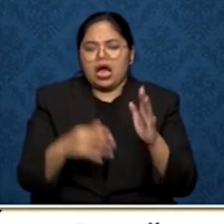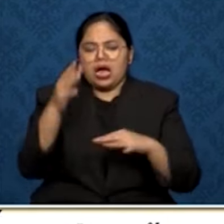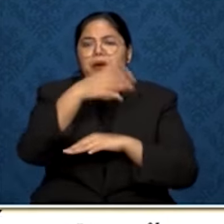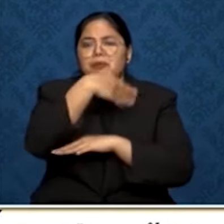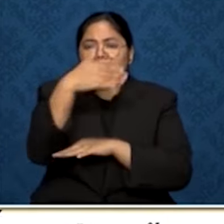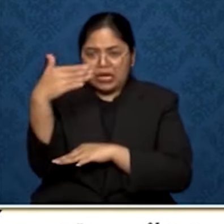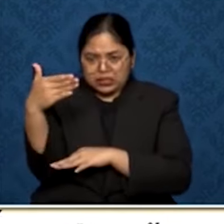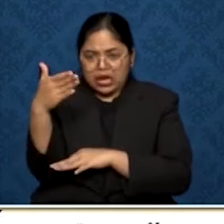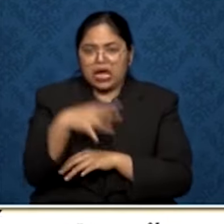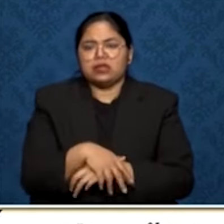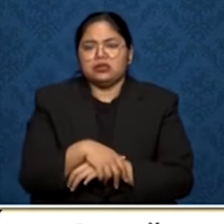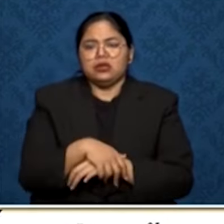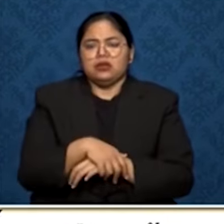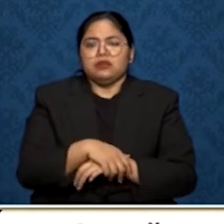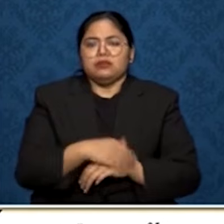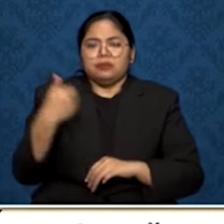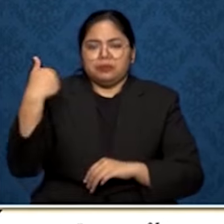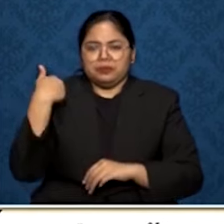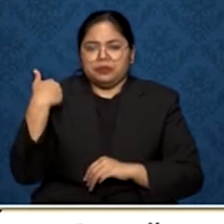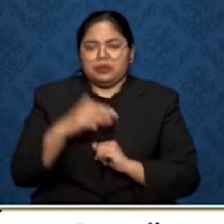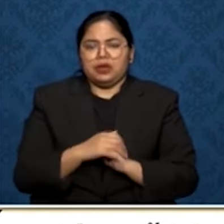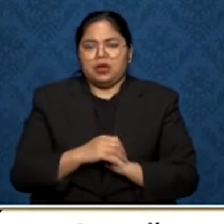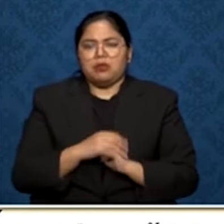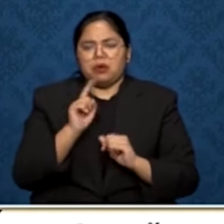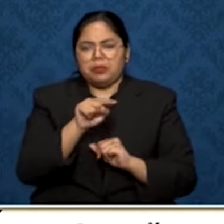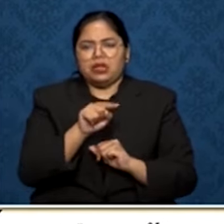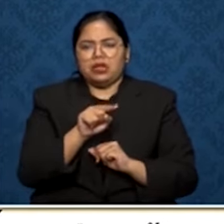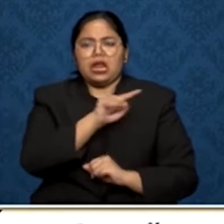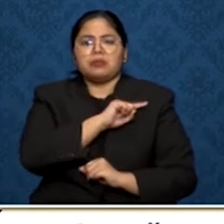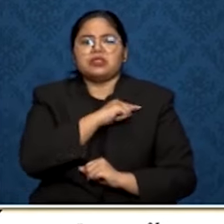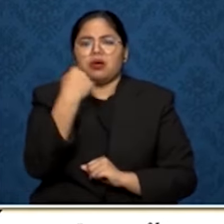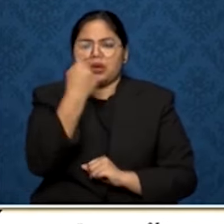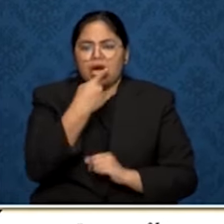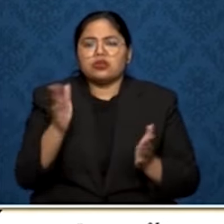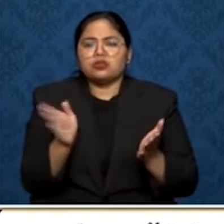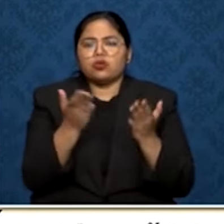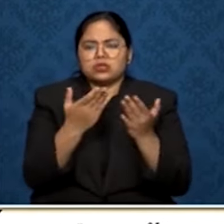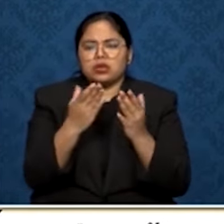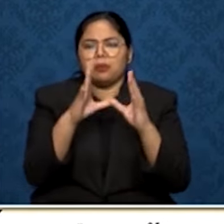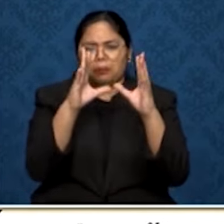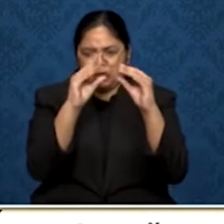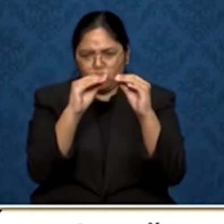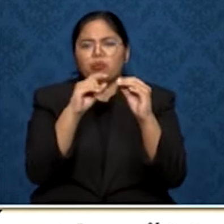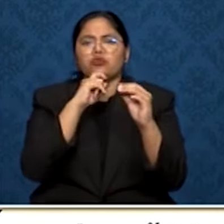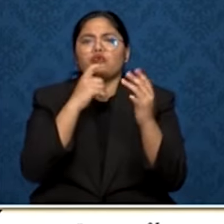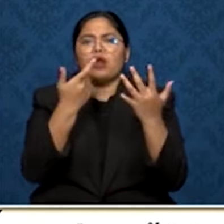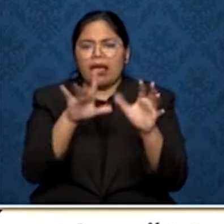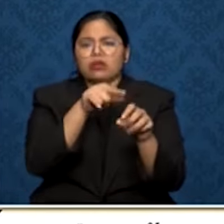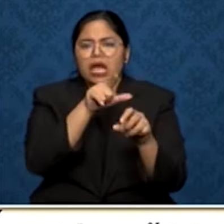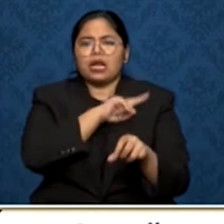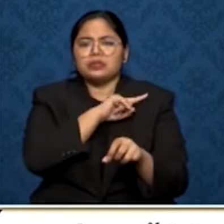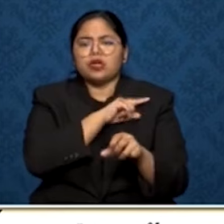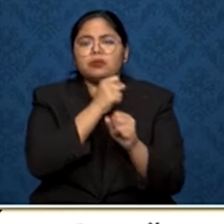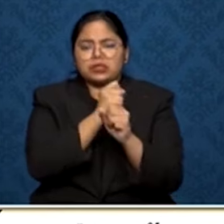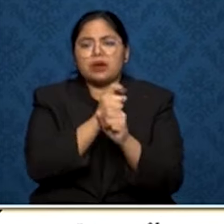pitch and supportซึ่งวานทTylerปรลงอส่เสริมการทำแล้วซึ่วงนะ